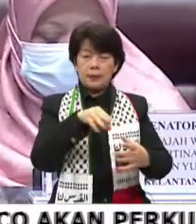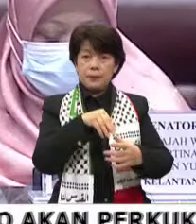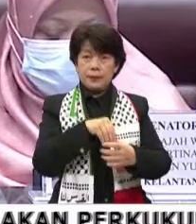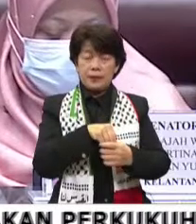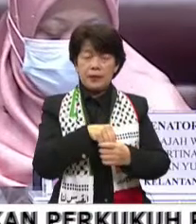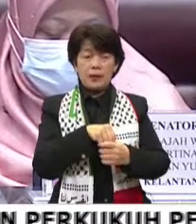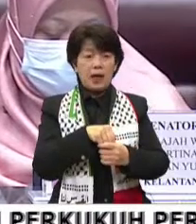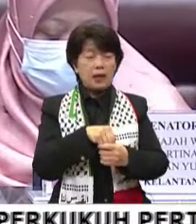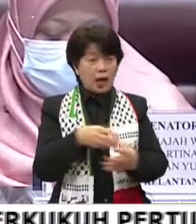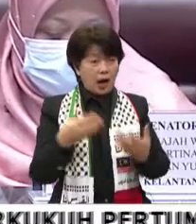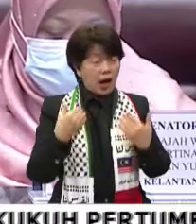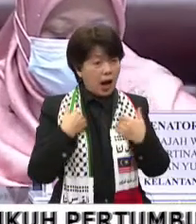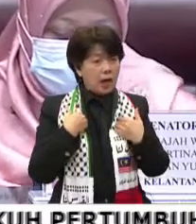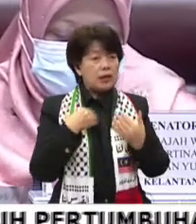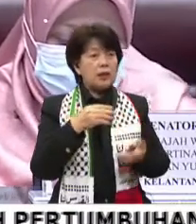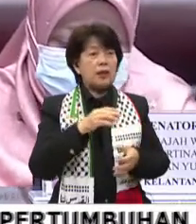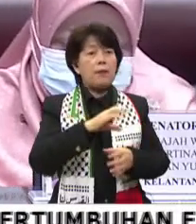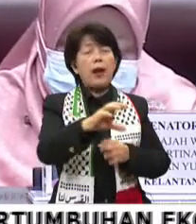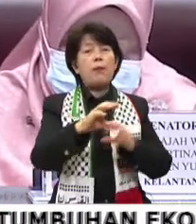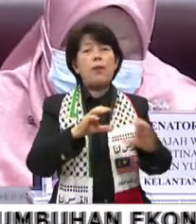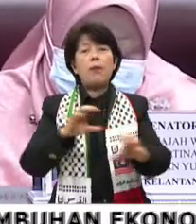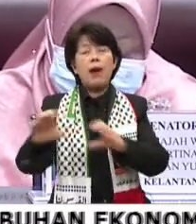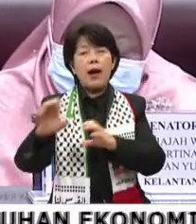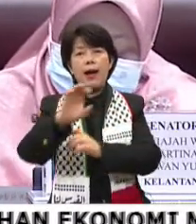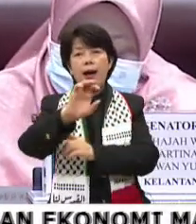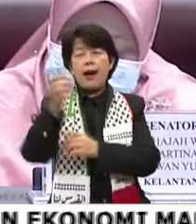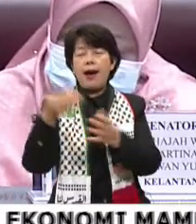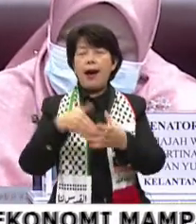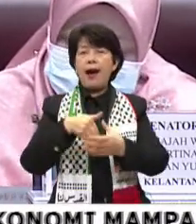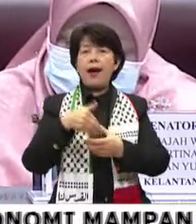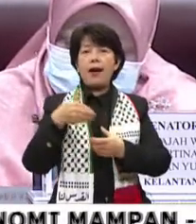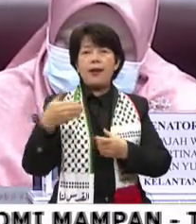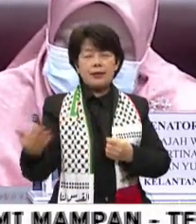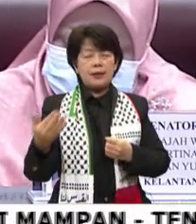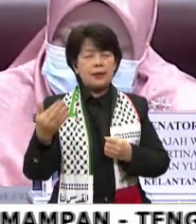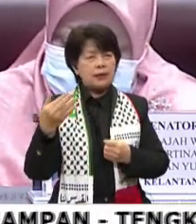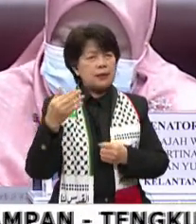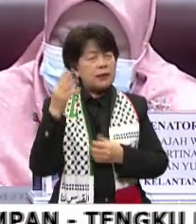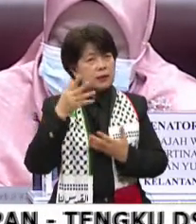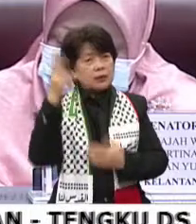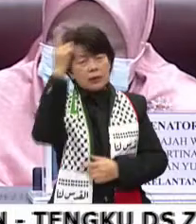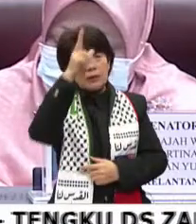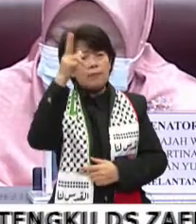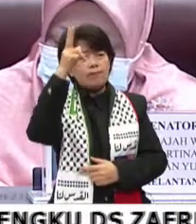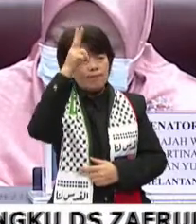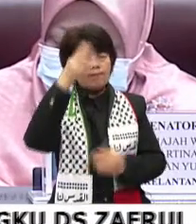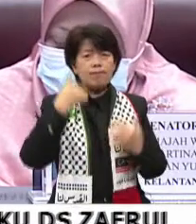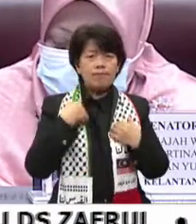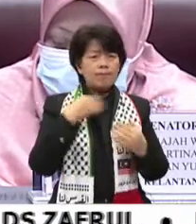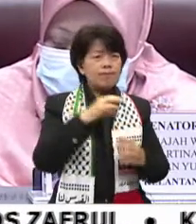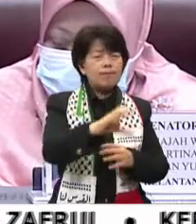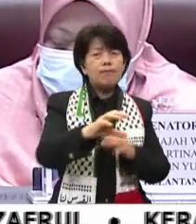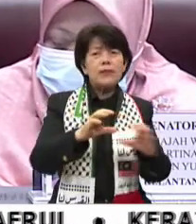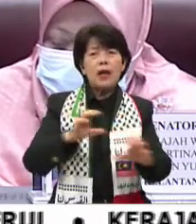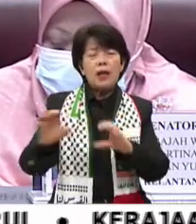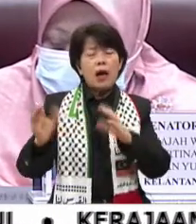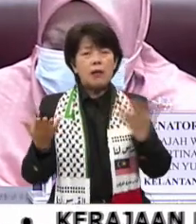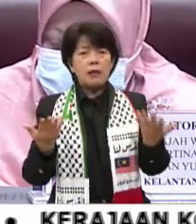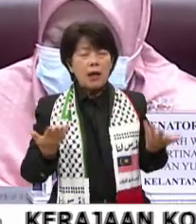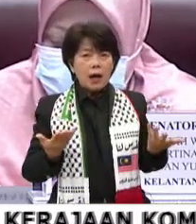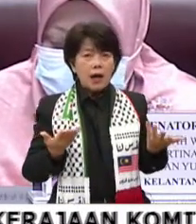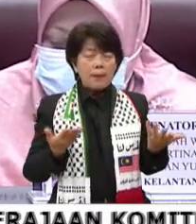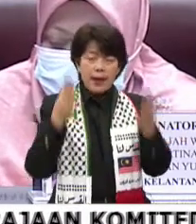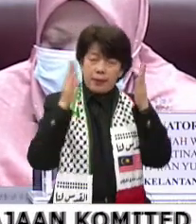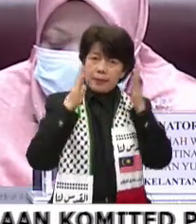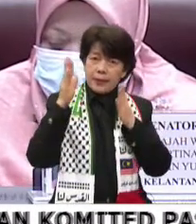asing Apakah dasar yang dilaksanakan kerajaan untuk menambah baik iklim pelaburan dan produktiviti Malaysia serta